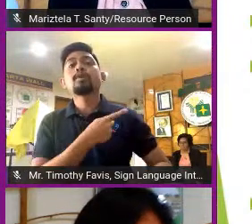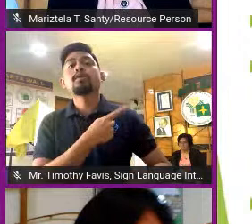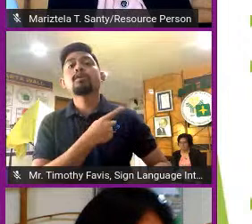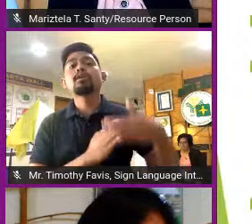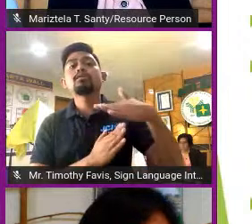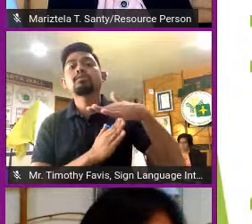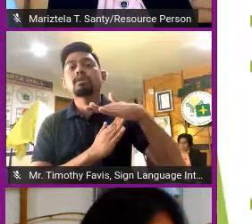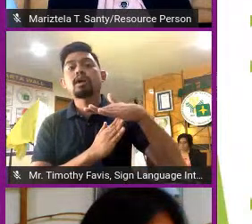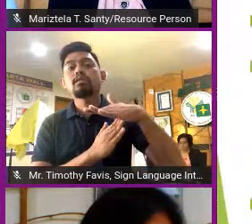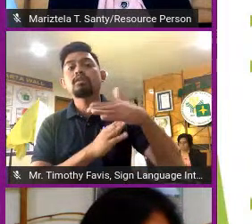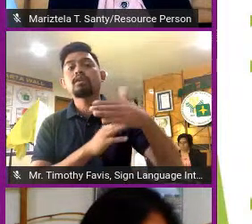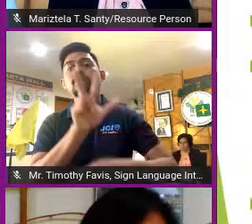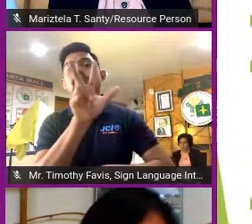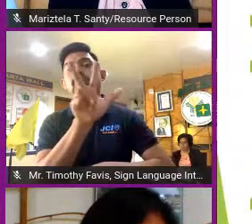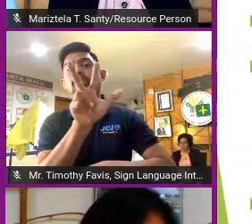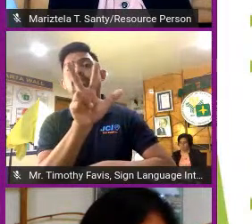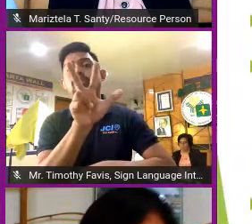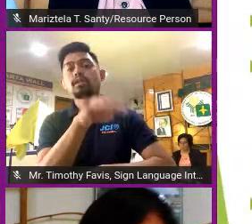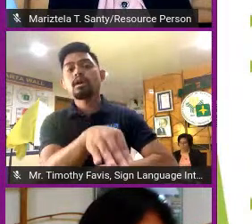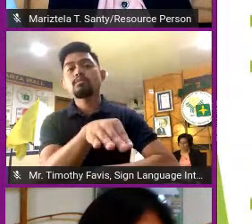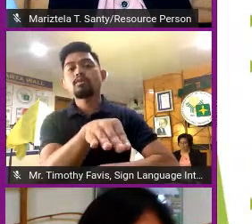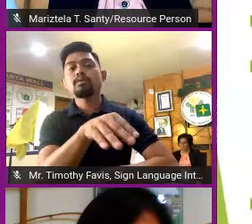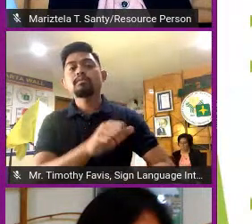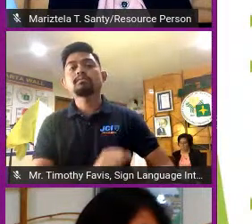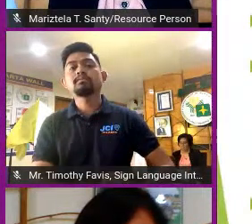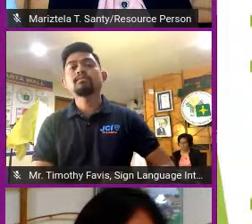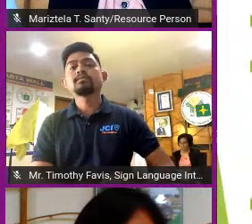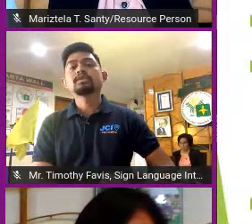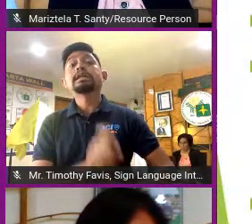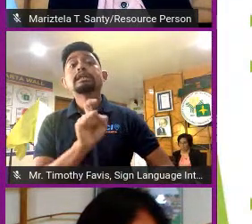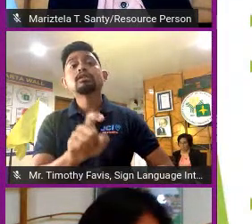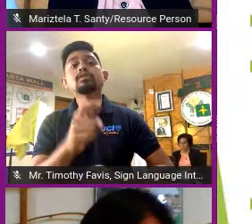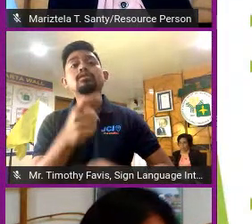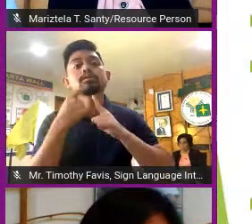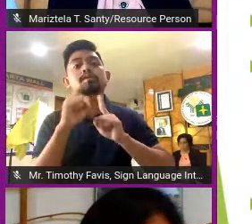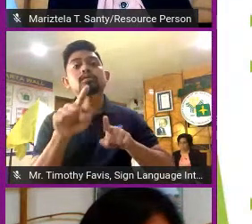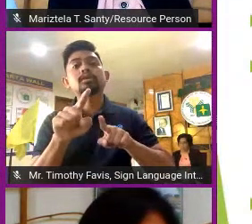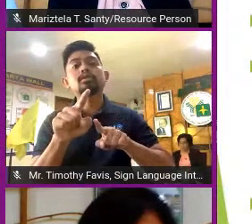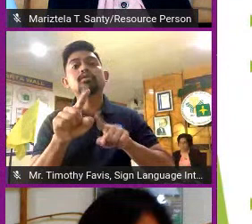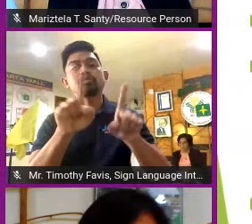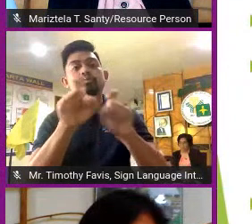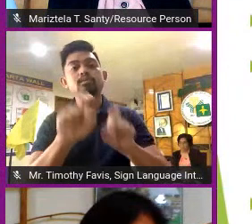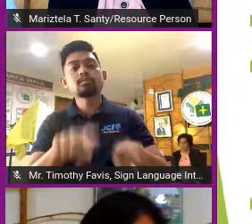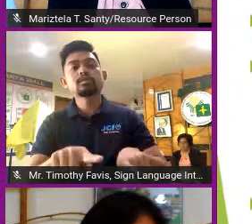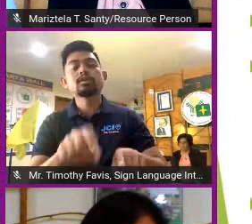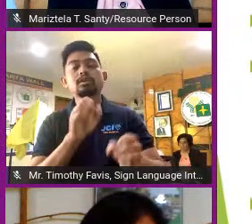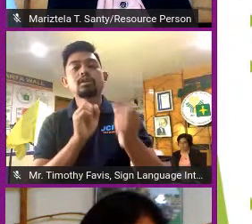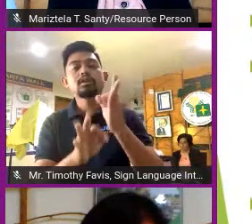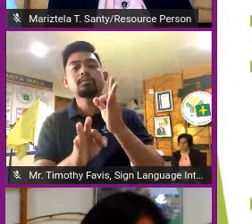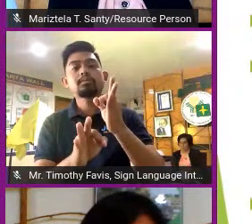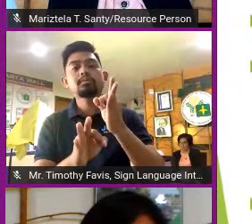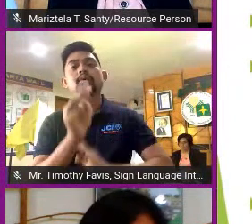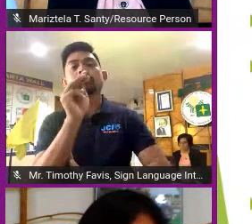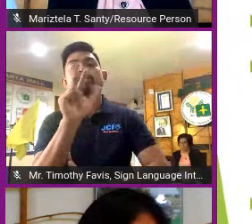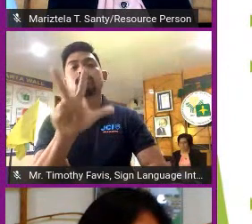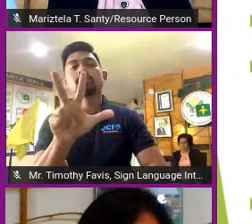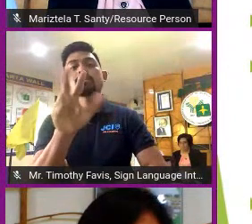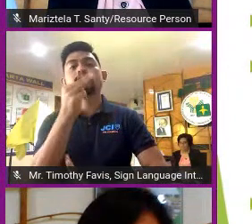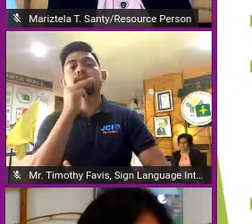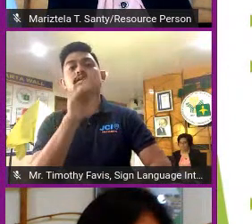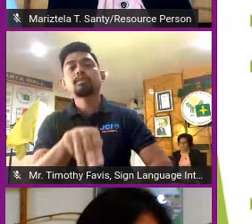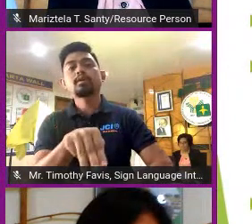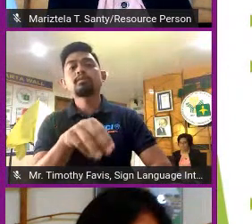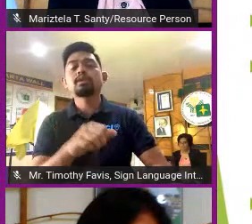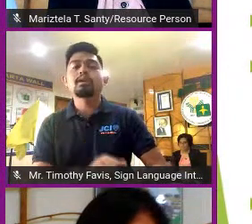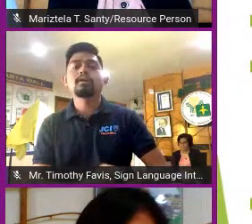para po sagutin ang daily assessment namin. So, pag 3 p.m. po ay aalisin na po namin siya